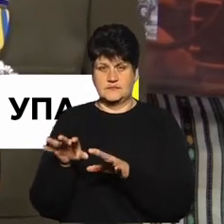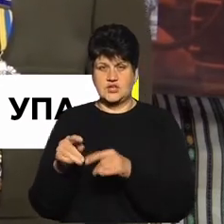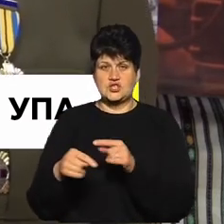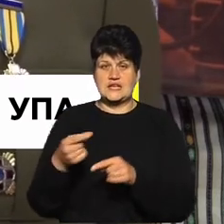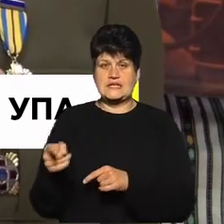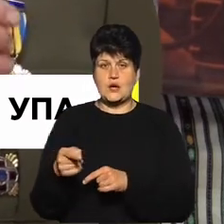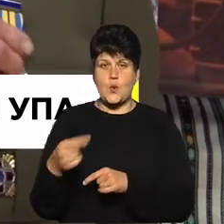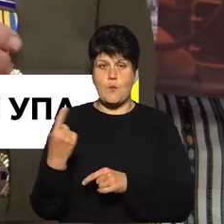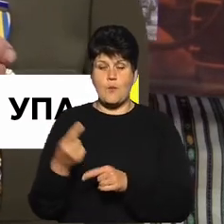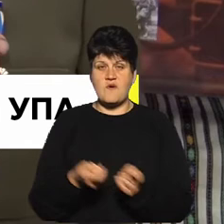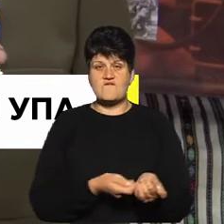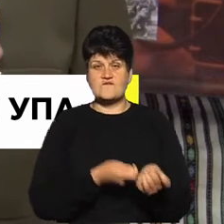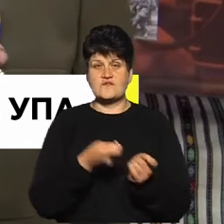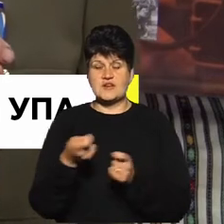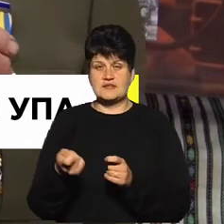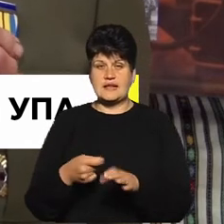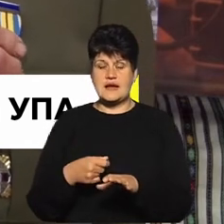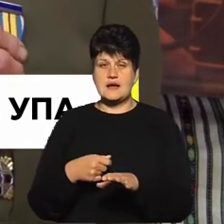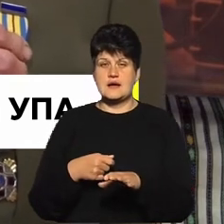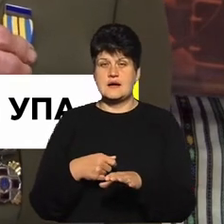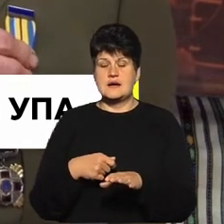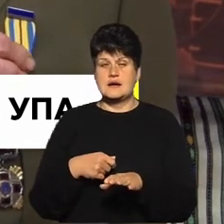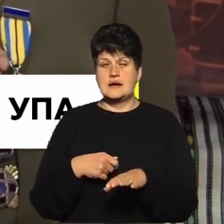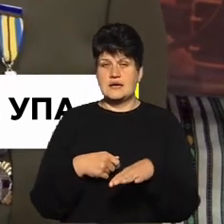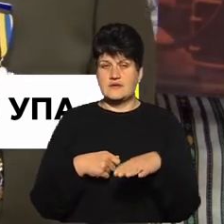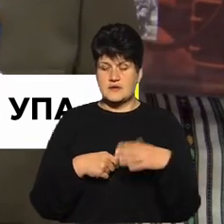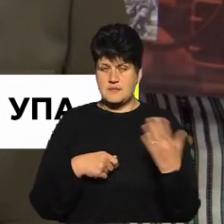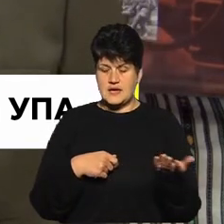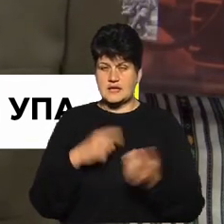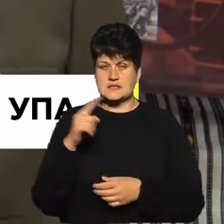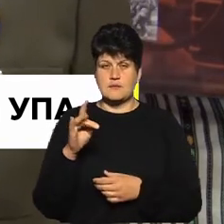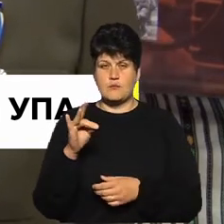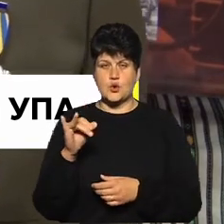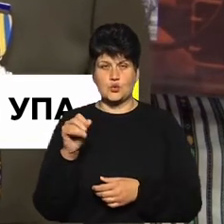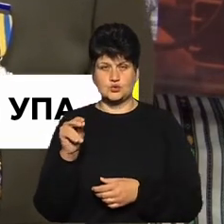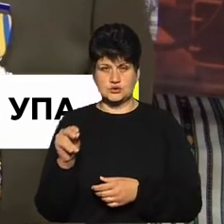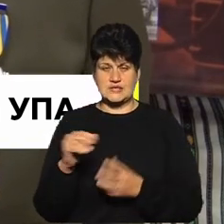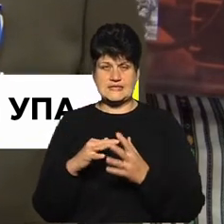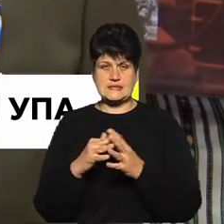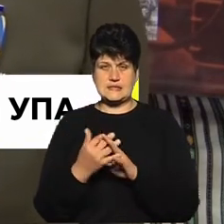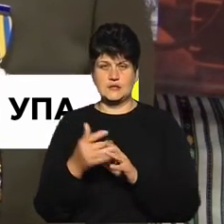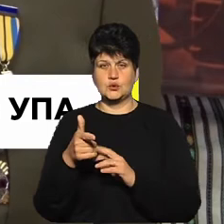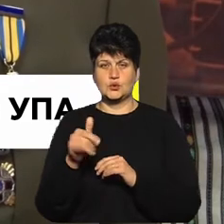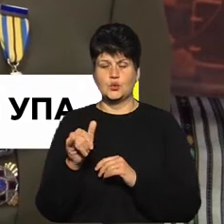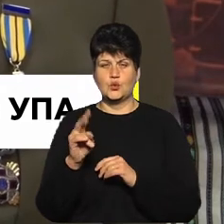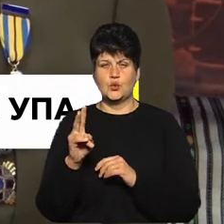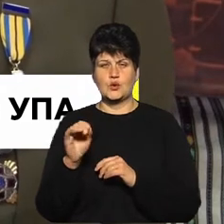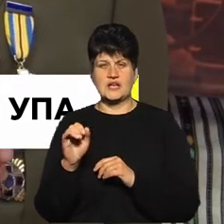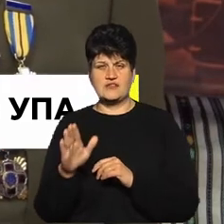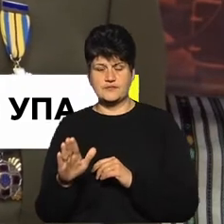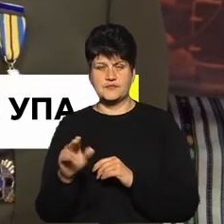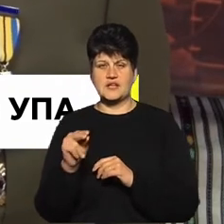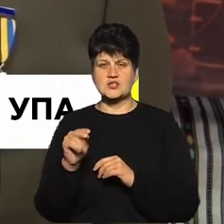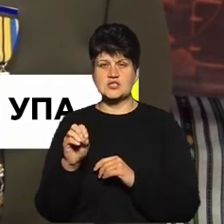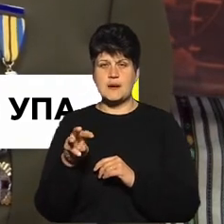область вивезли на лівий берег з Бруча біля скали Подільський. Є таке село Гуків Чемеровецького району, і